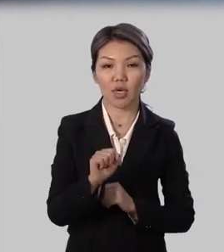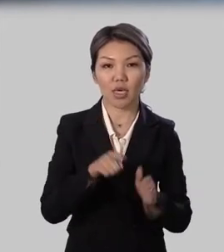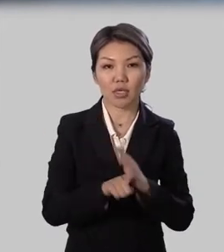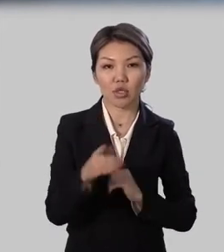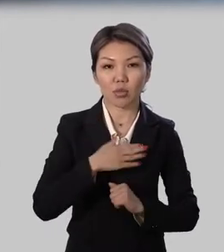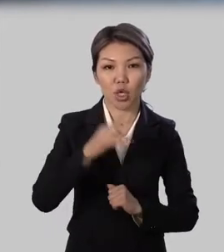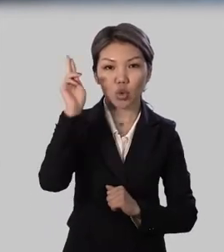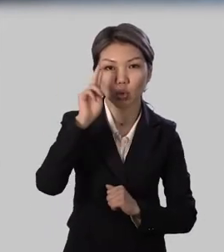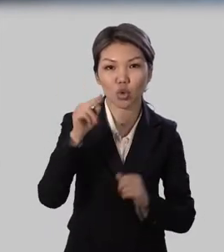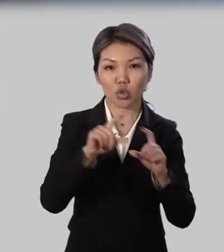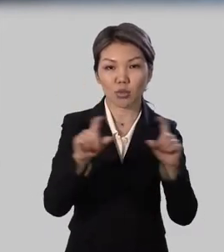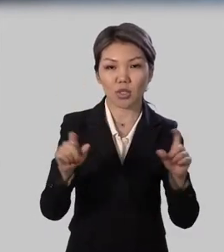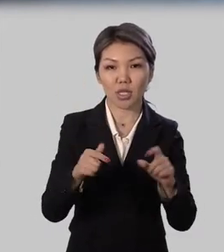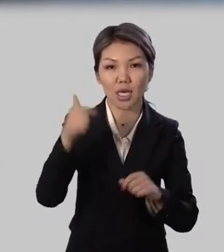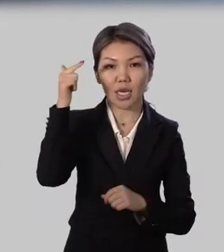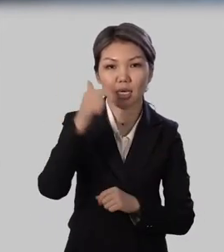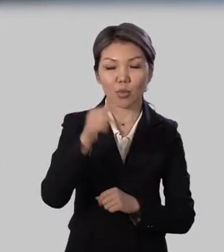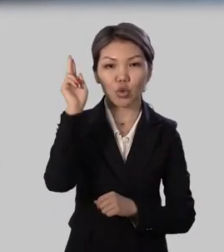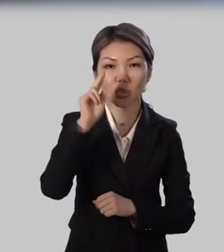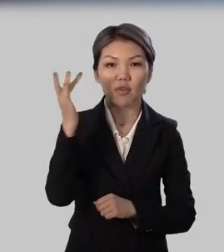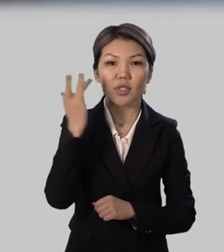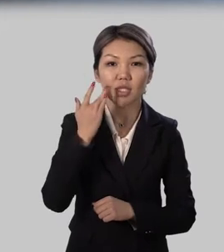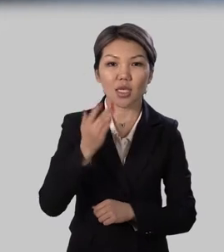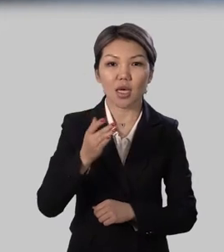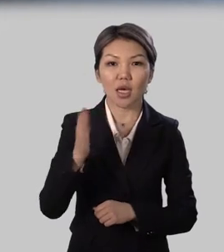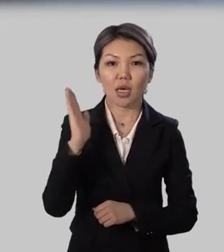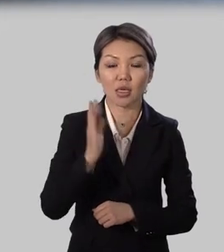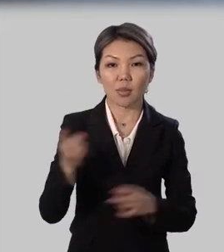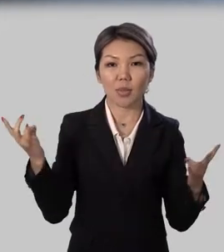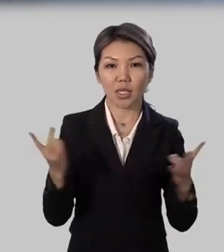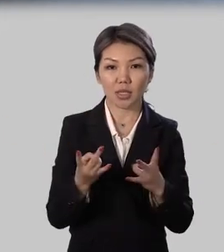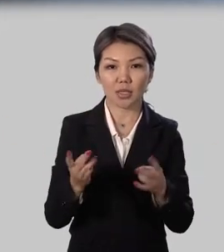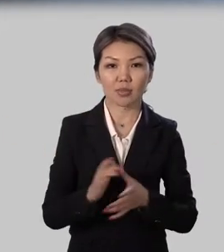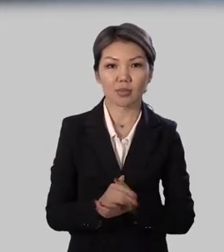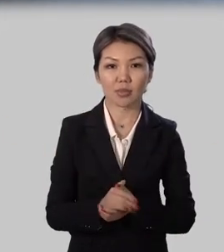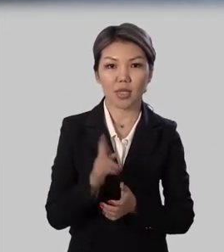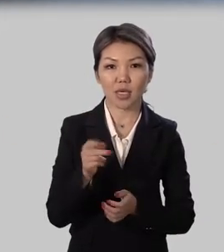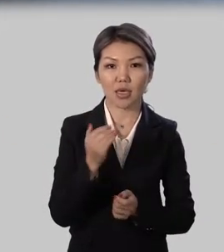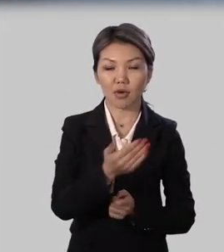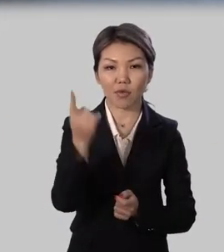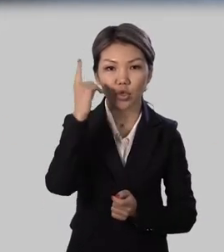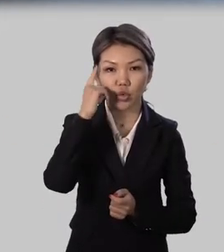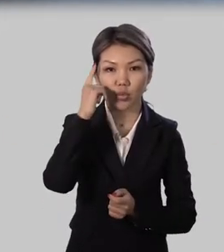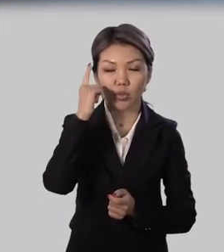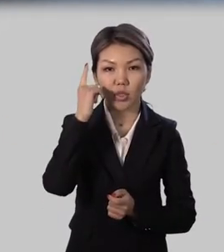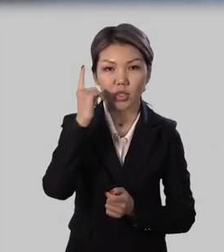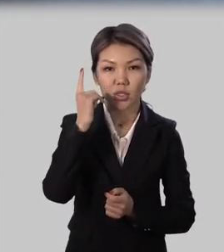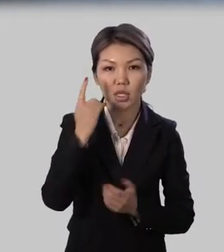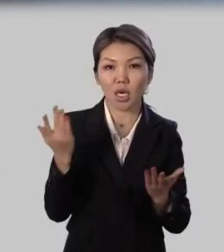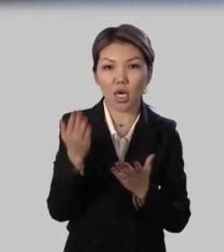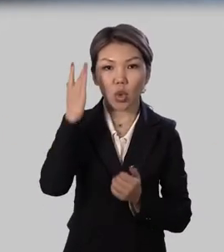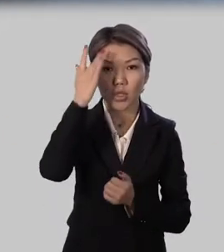пословицы грамоте учиться всегда пригодится как вы думаете в чем смысл народной